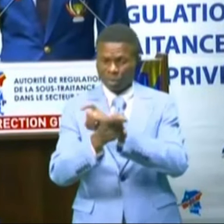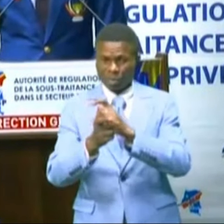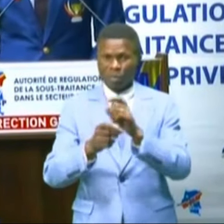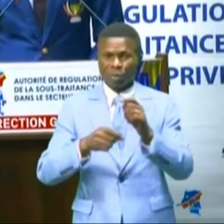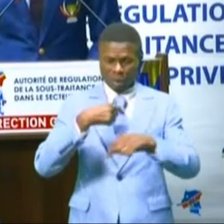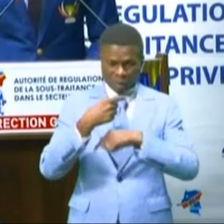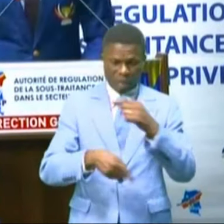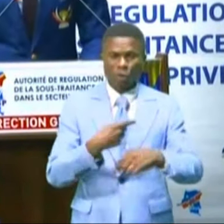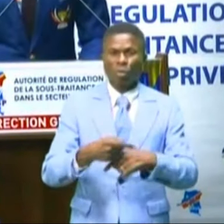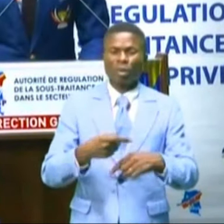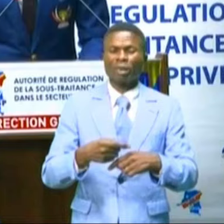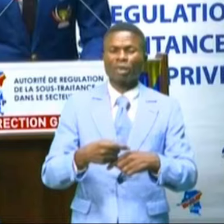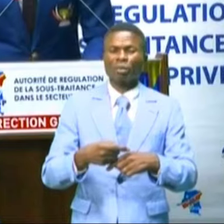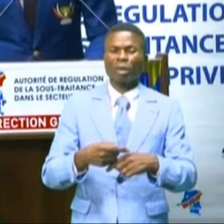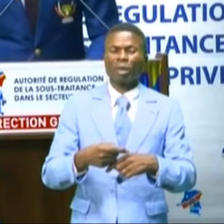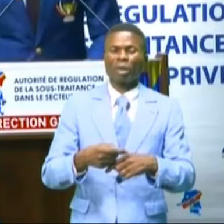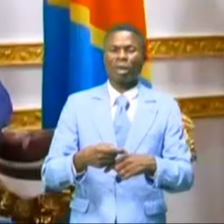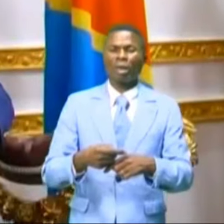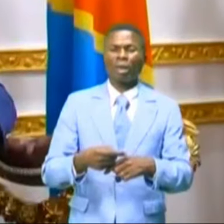départ